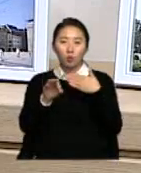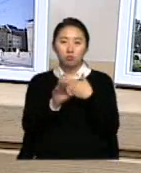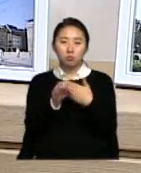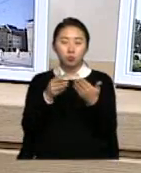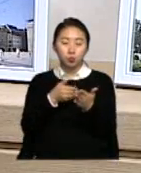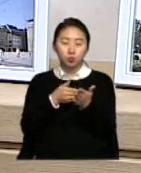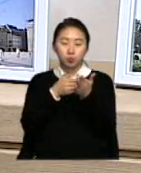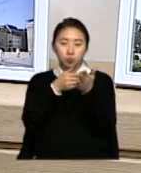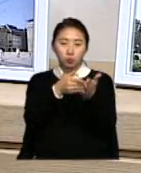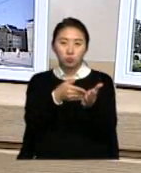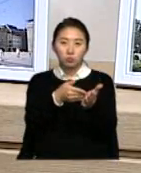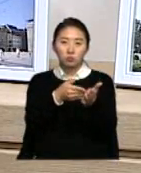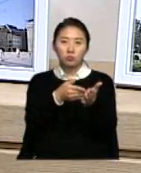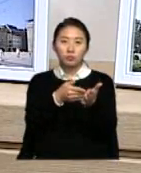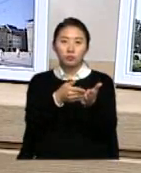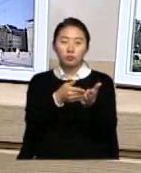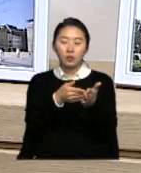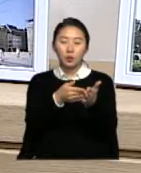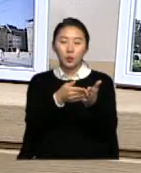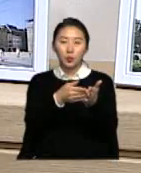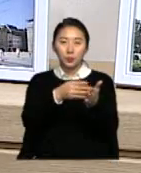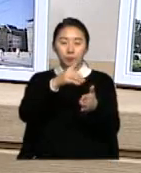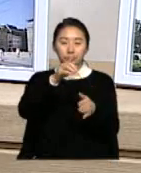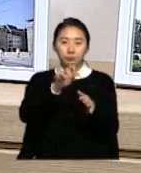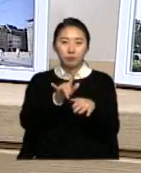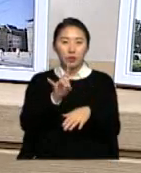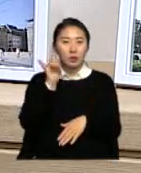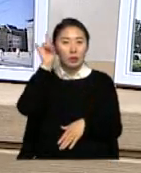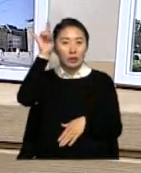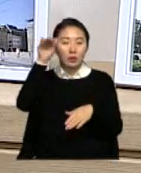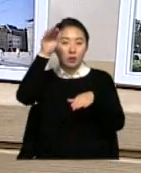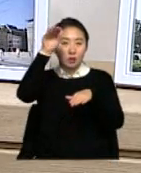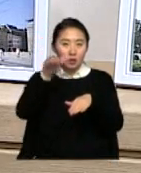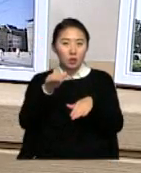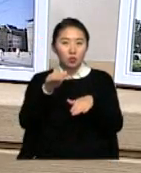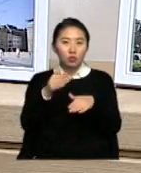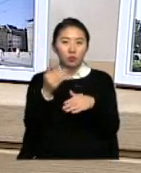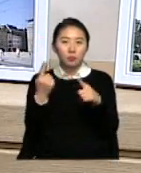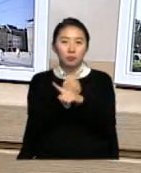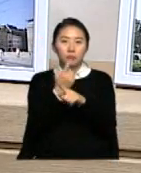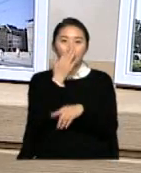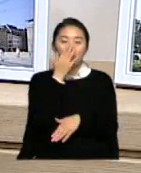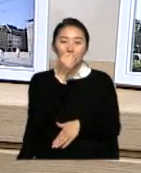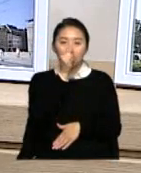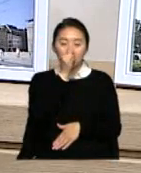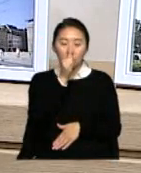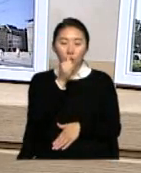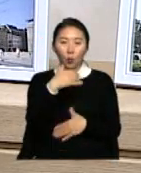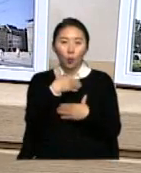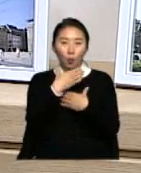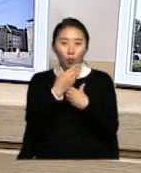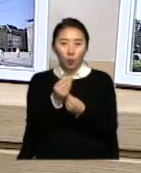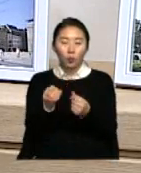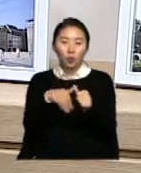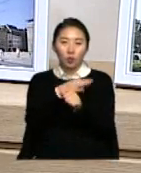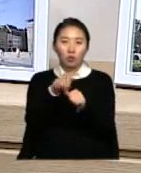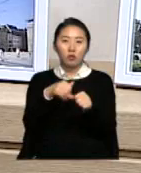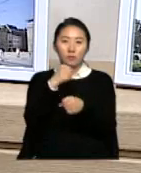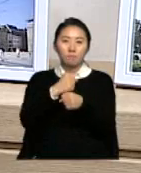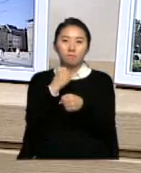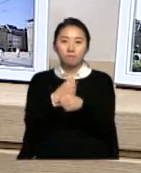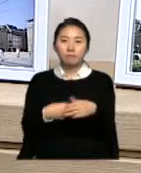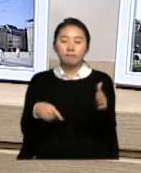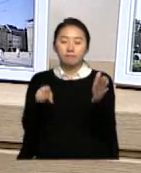건의를 해서라도 그 고도 제한을 좀 이렇게 엄격하게 줄일 수 있는 거. 그러니까 좀 쾌적한 환경을 조성해 주기